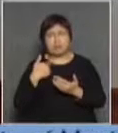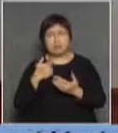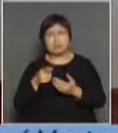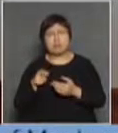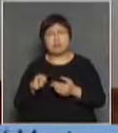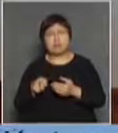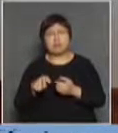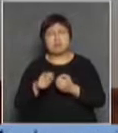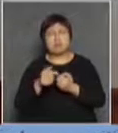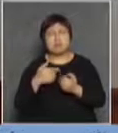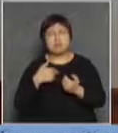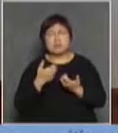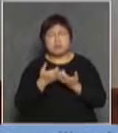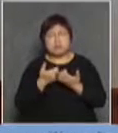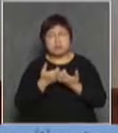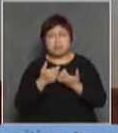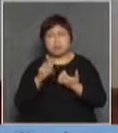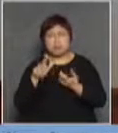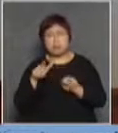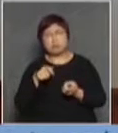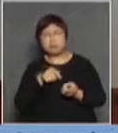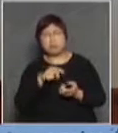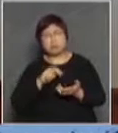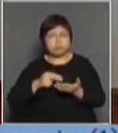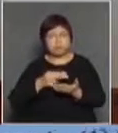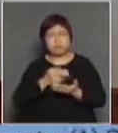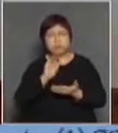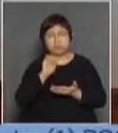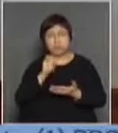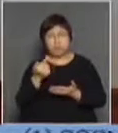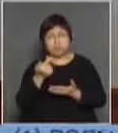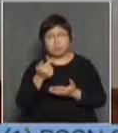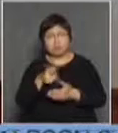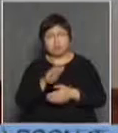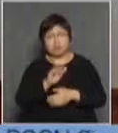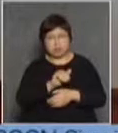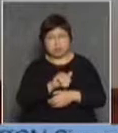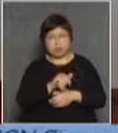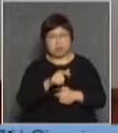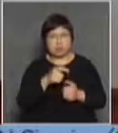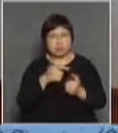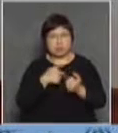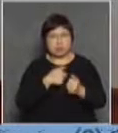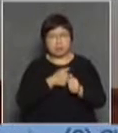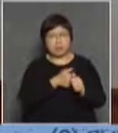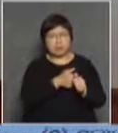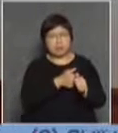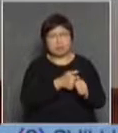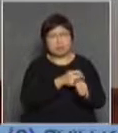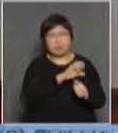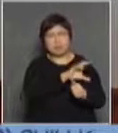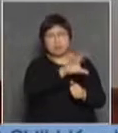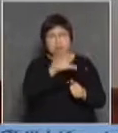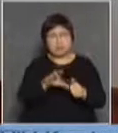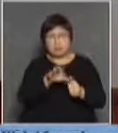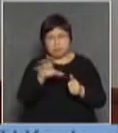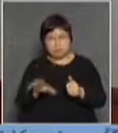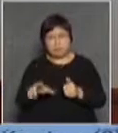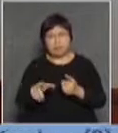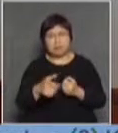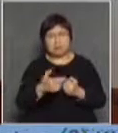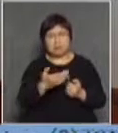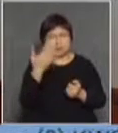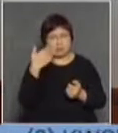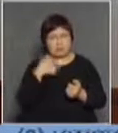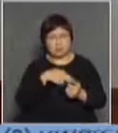份預算案可塑造性很高，司長既可以蕭規曹隨沿襲前